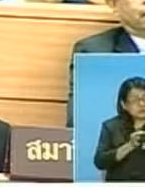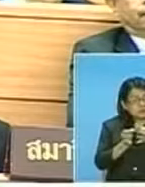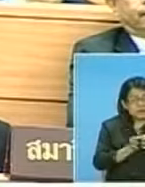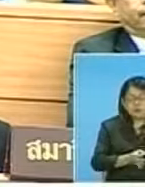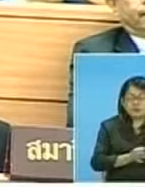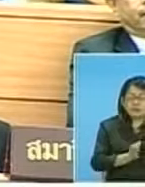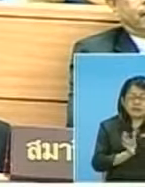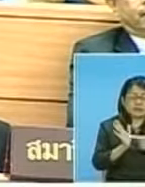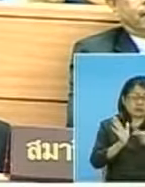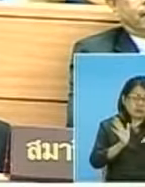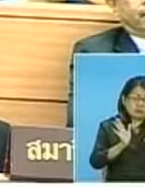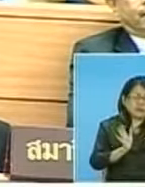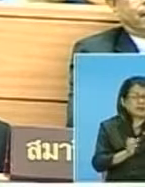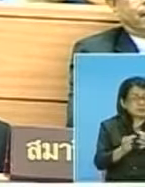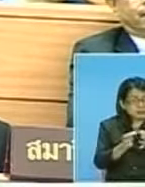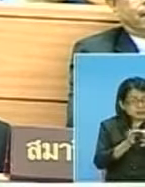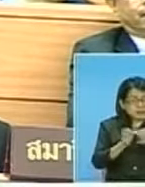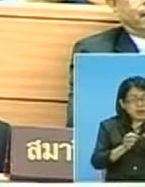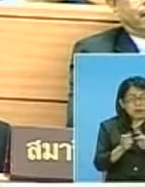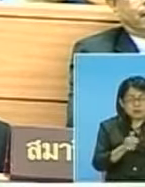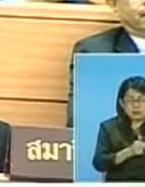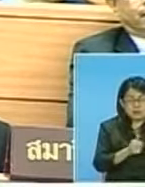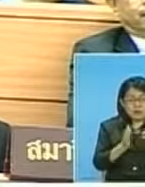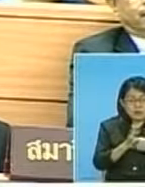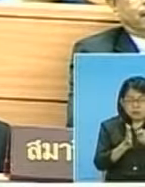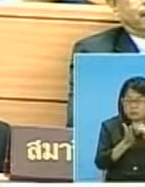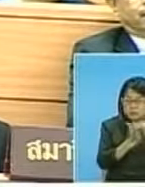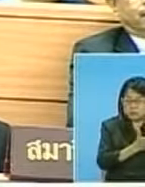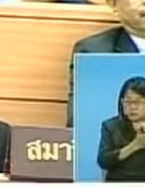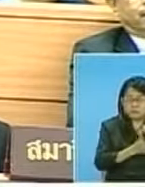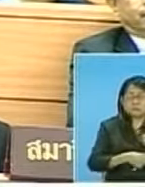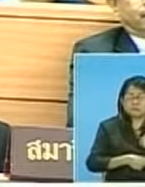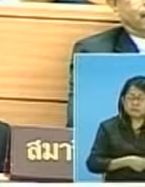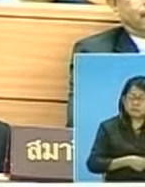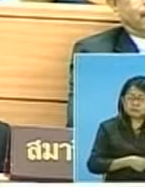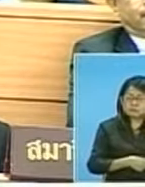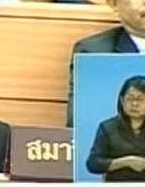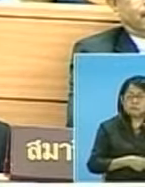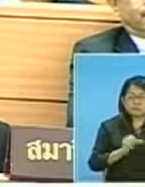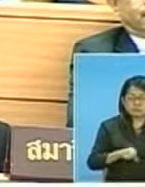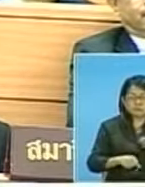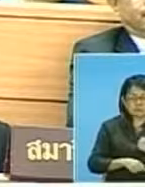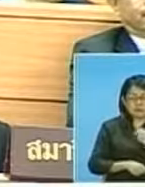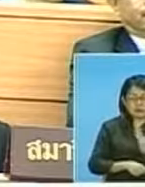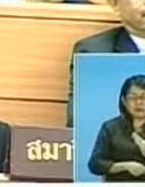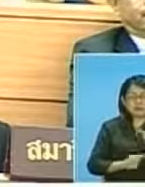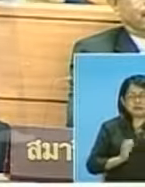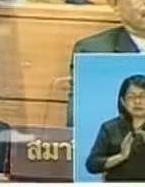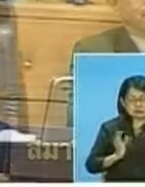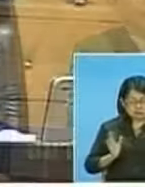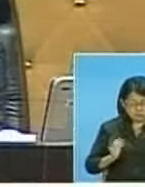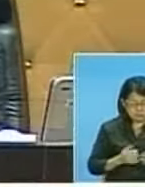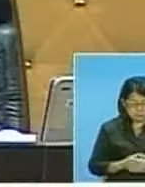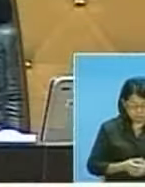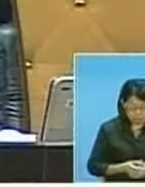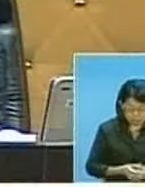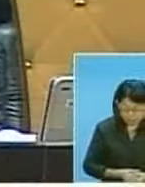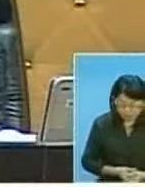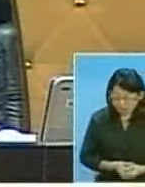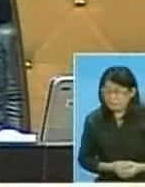แปลงก็ผมก็พร้อมที่จะรับฟังและจะพิจารณาด้วยใจที่เป็นกลางขอบพระคุณครับผม